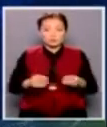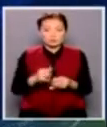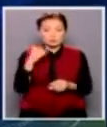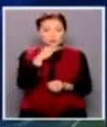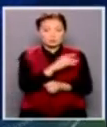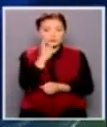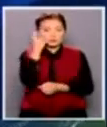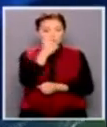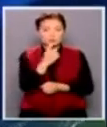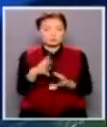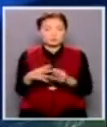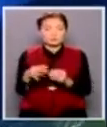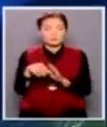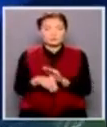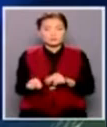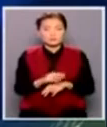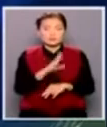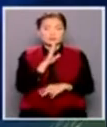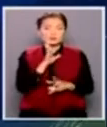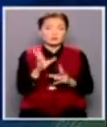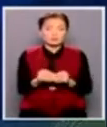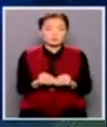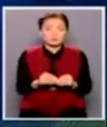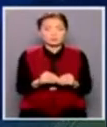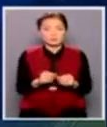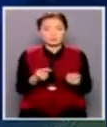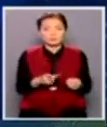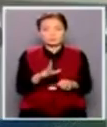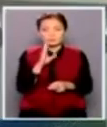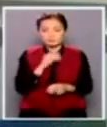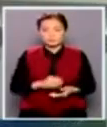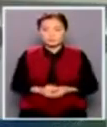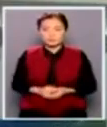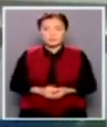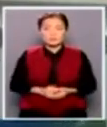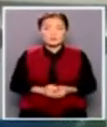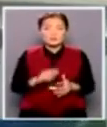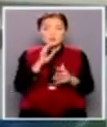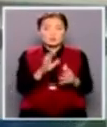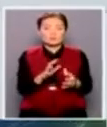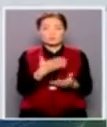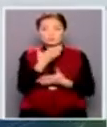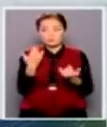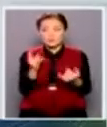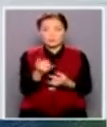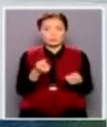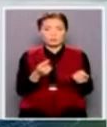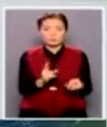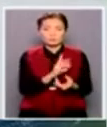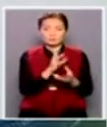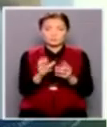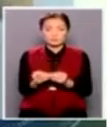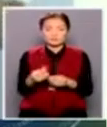маскүнемдердің ортасында тәрбиеленген балалар екенін аңғарып жатамыз. Ана мейірімінен құралақан қалған тастанды